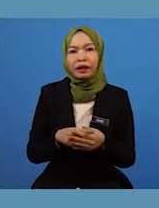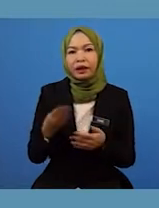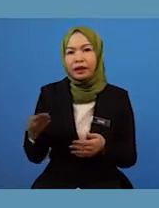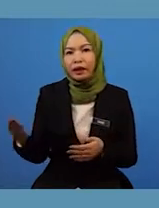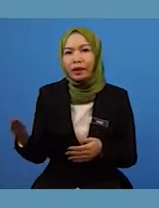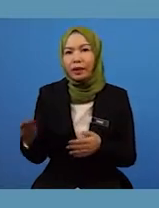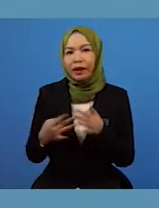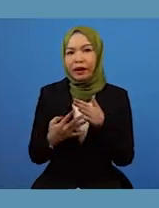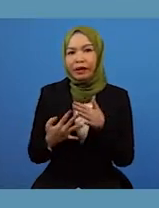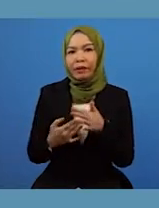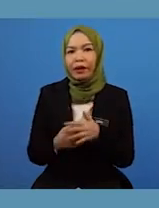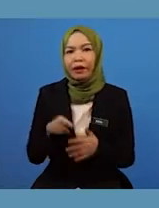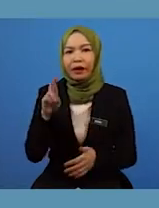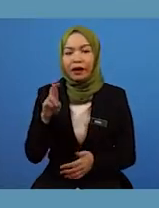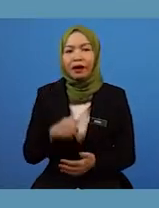R, iaitu